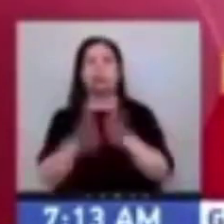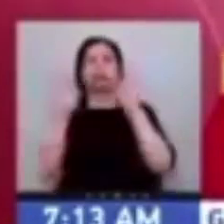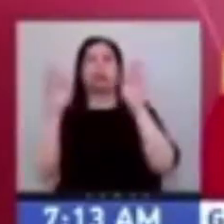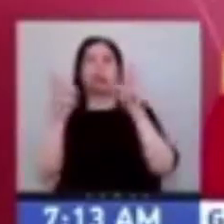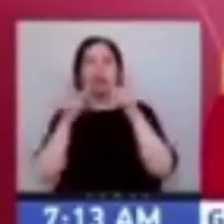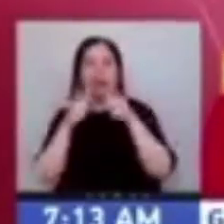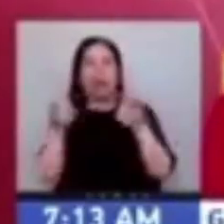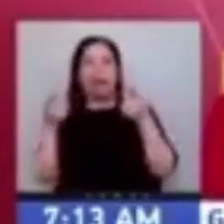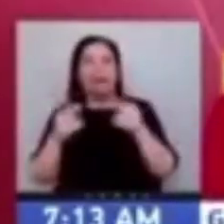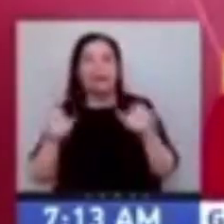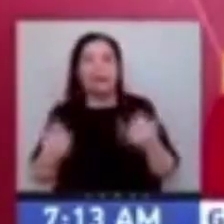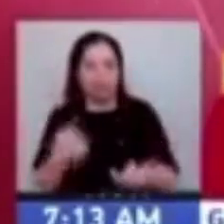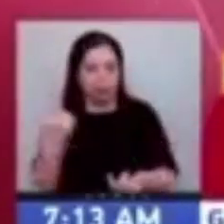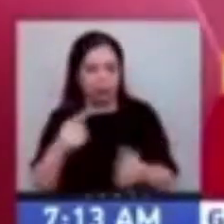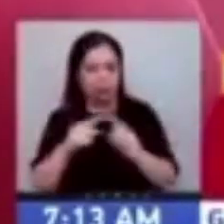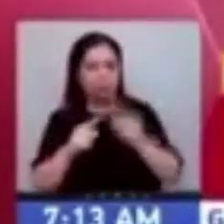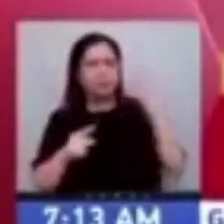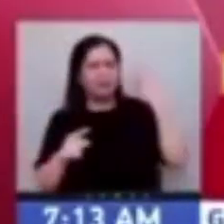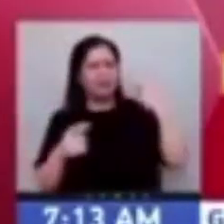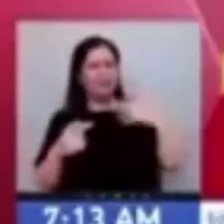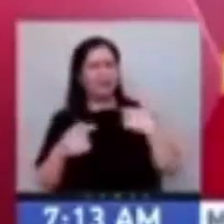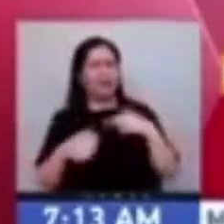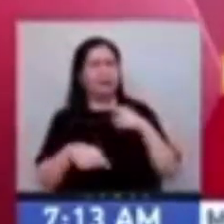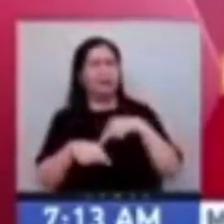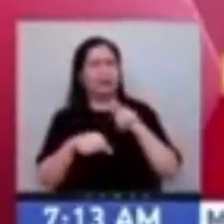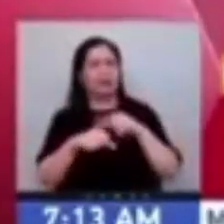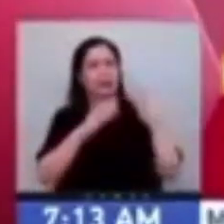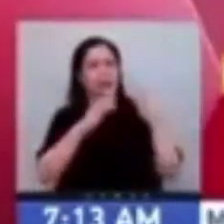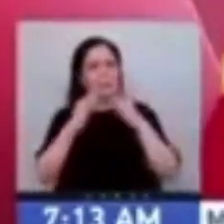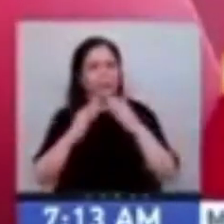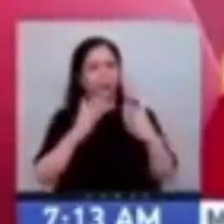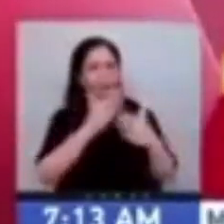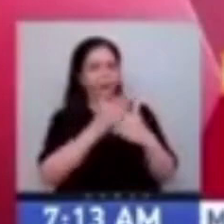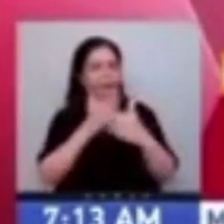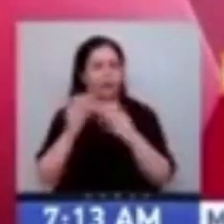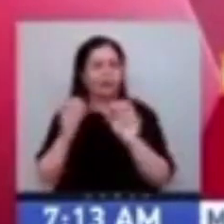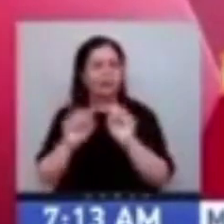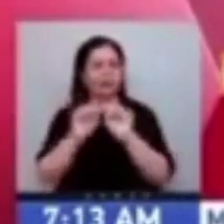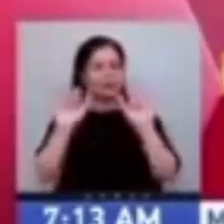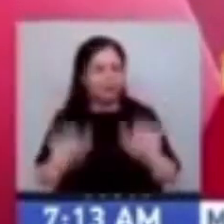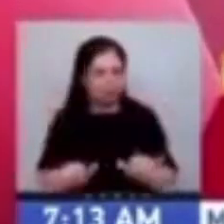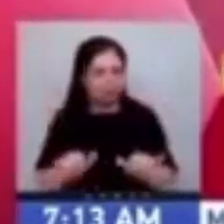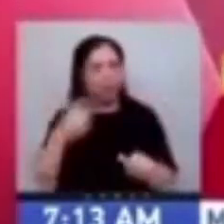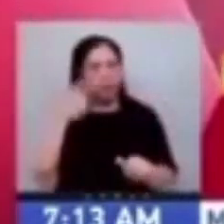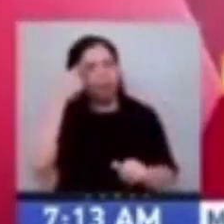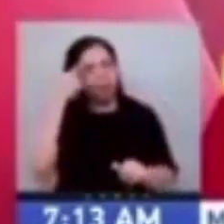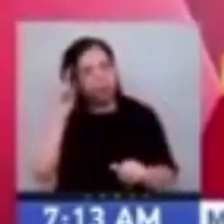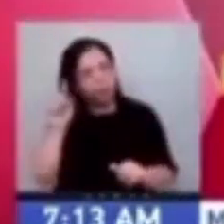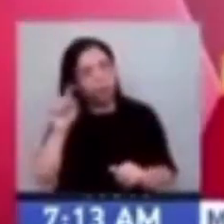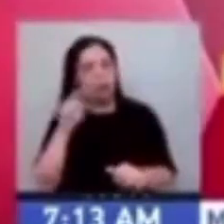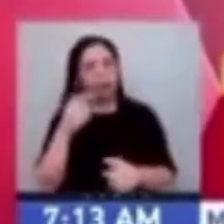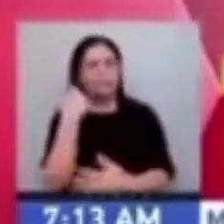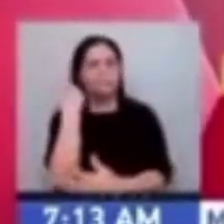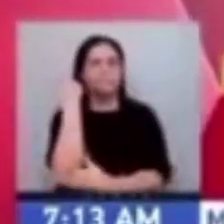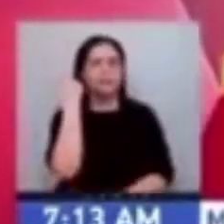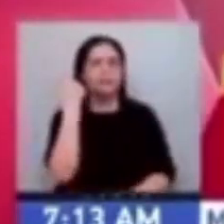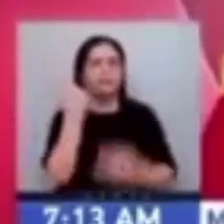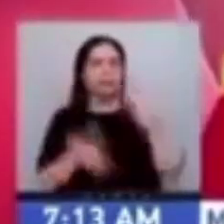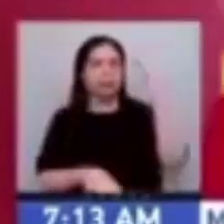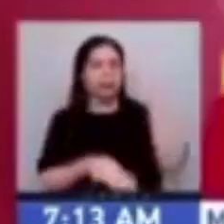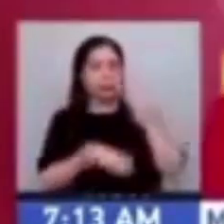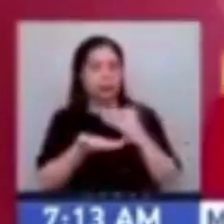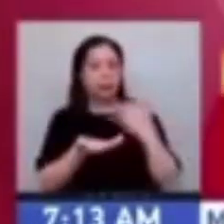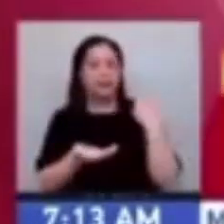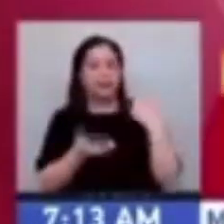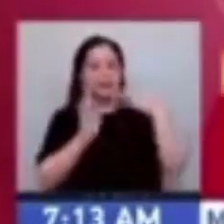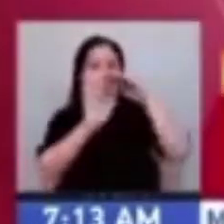Kasi meron po tayong National Household Targeting System for poverty reduction. Ito po yung listahanan. Ito po yung